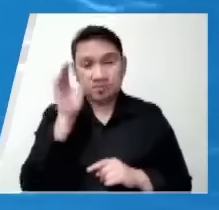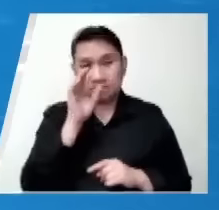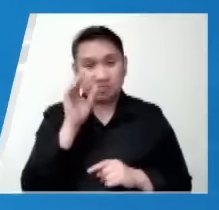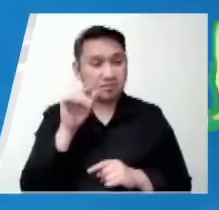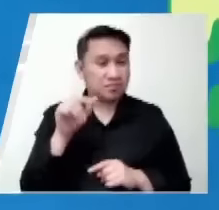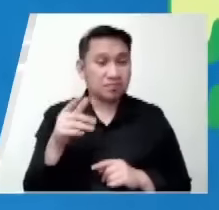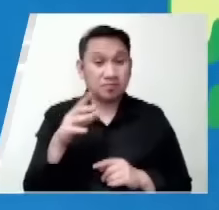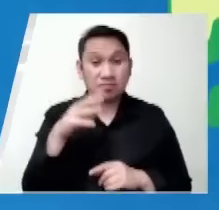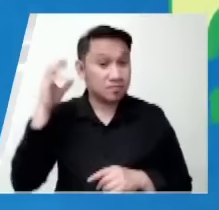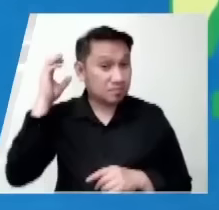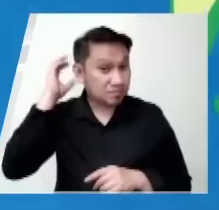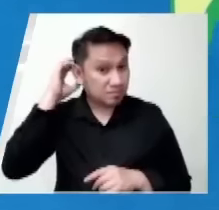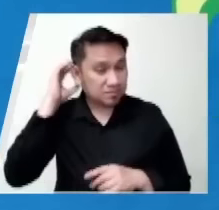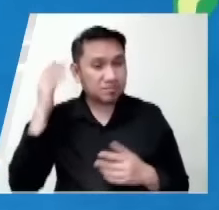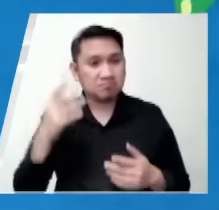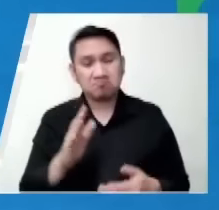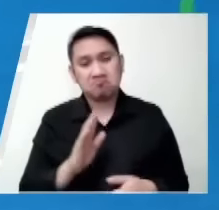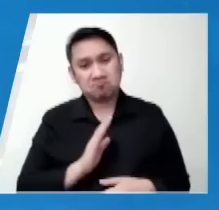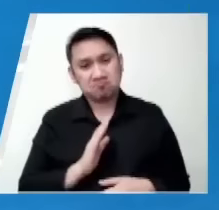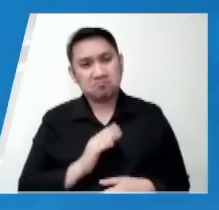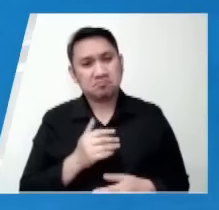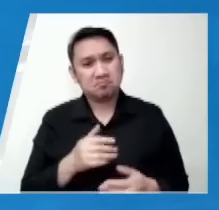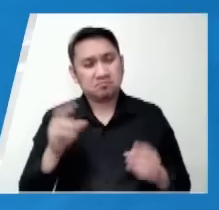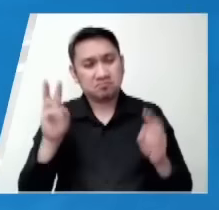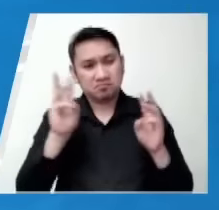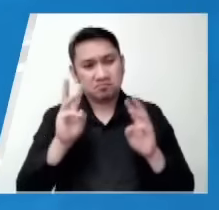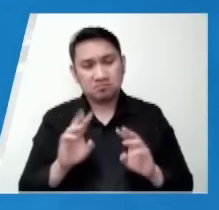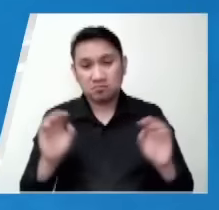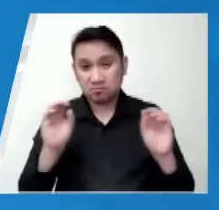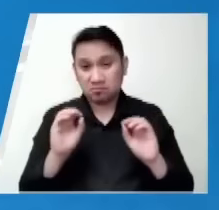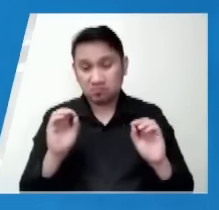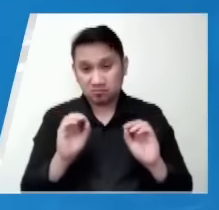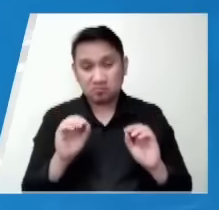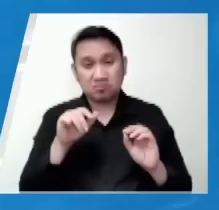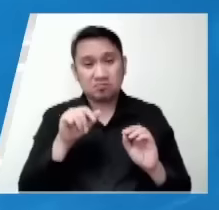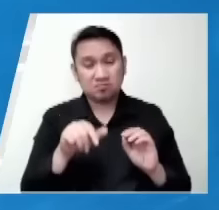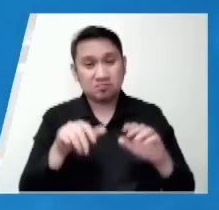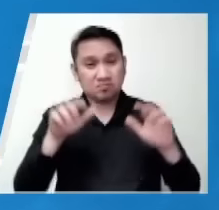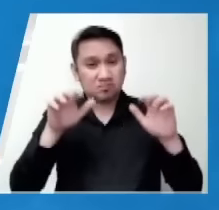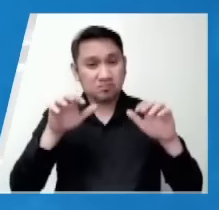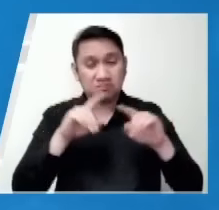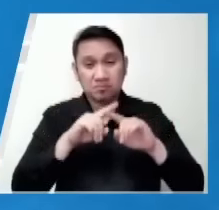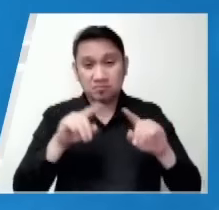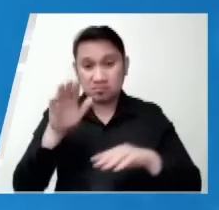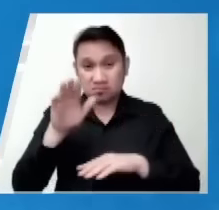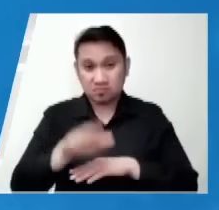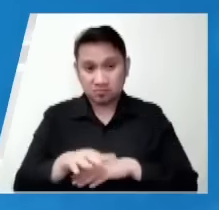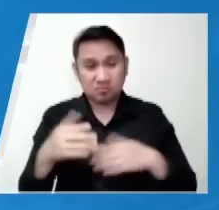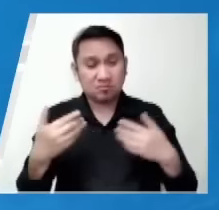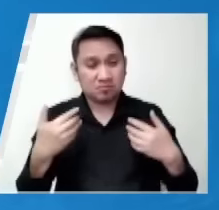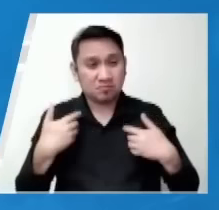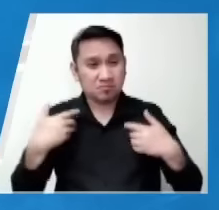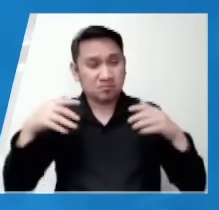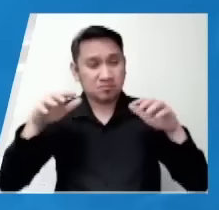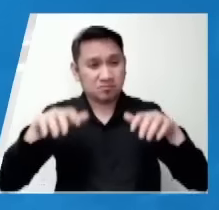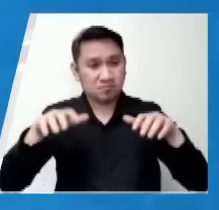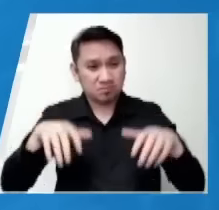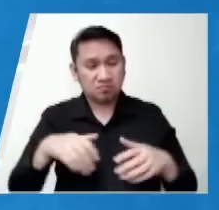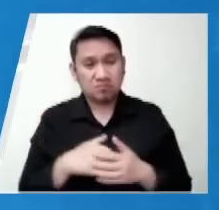taga Mindanao, maaliwalas po ang panahon sa umaga. Halos wala pong mga pag-ulan. Pero pagsapit po ng hapon, may tsyansa po ng ulan sa may